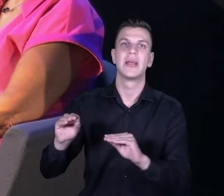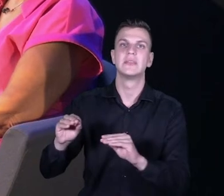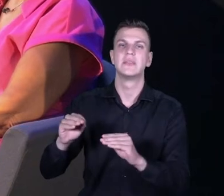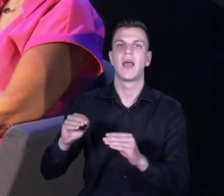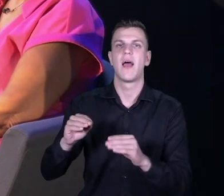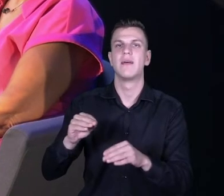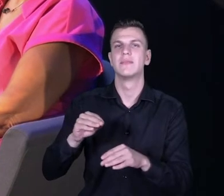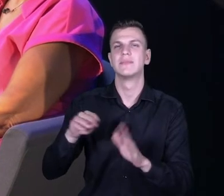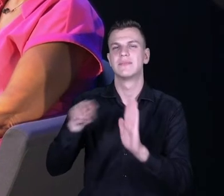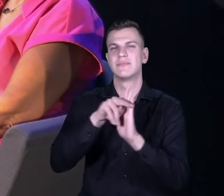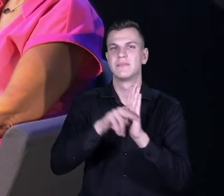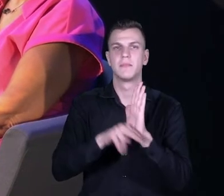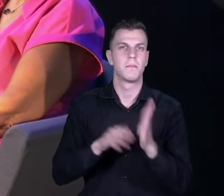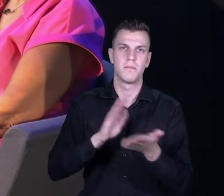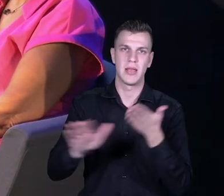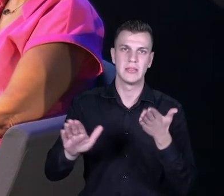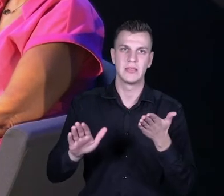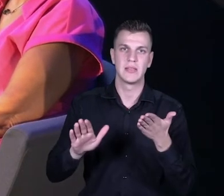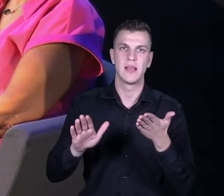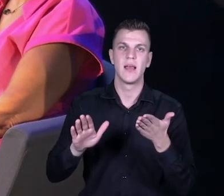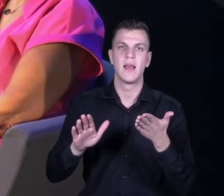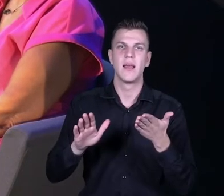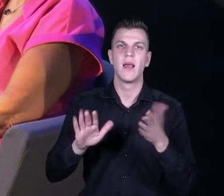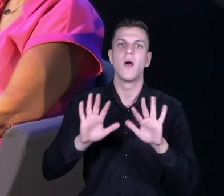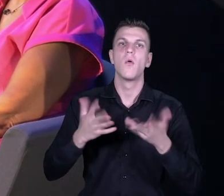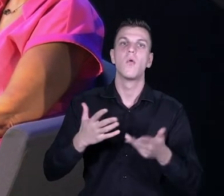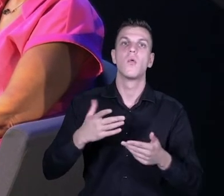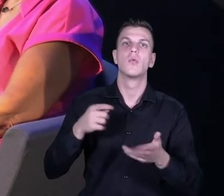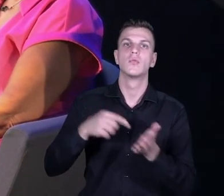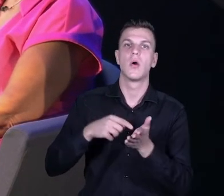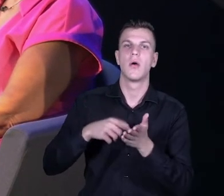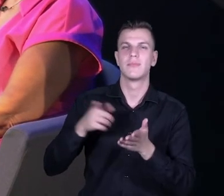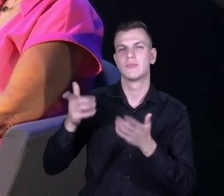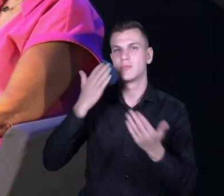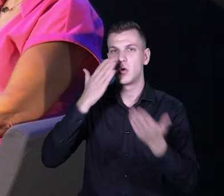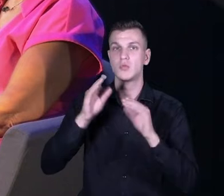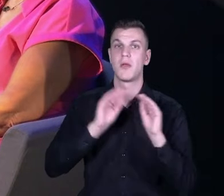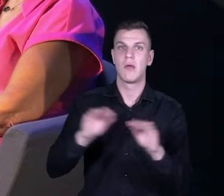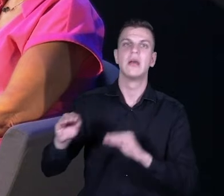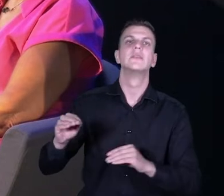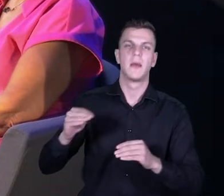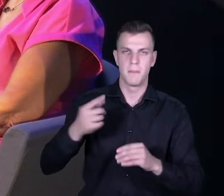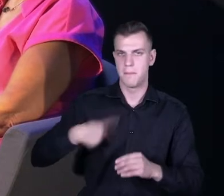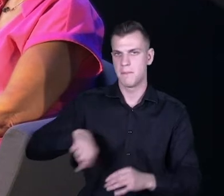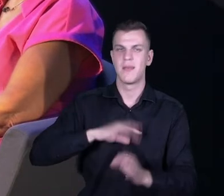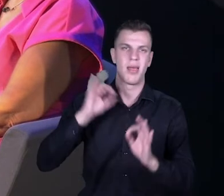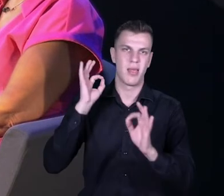te techniki frenetowskiej pracy nam tutaj idealnie się sprawdzają i tak naprawdę to